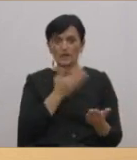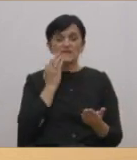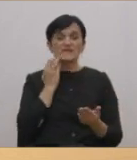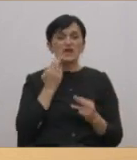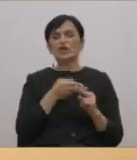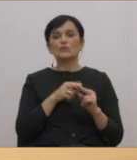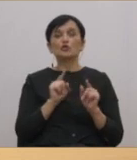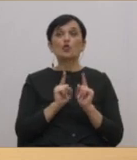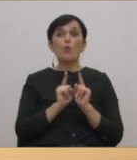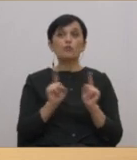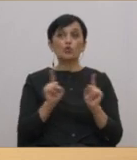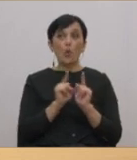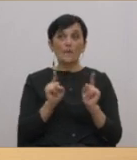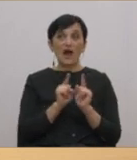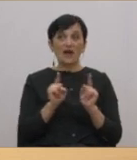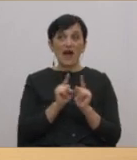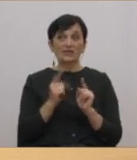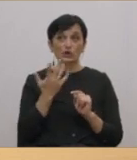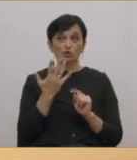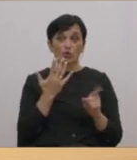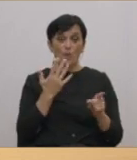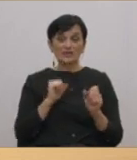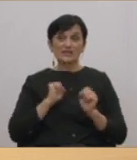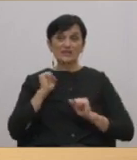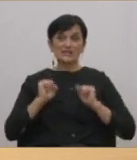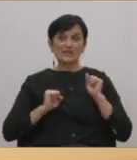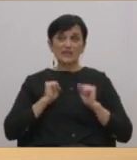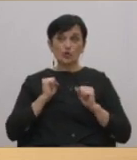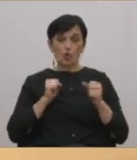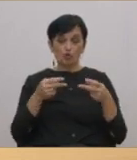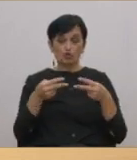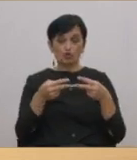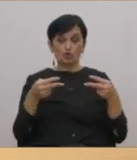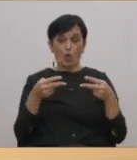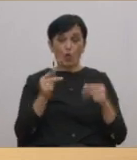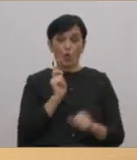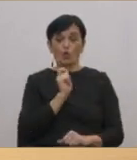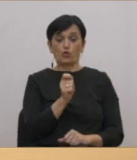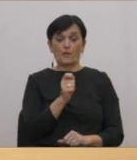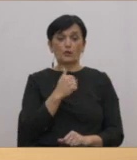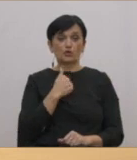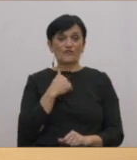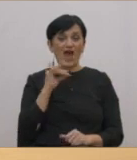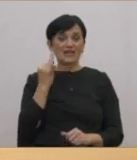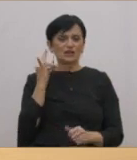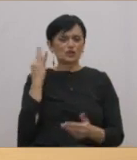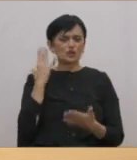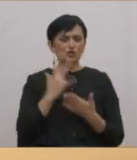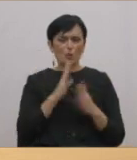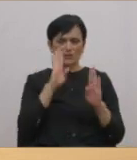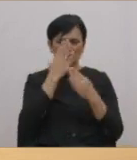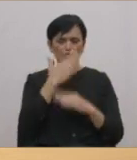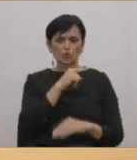იმიტომ რომ პროპაგანდა, რომლითაც ისინი ცდილობენ ტოლობის ნიშანი დასვან ჩვენს ისტორიულ მტერს რუსეთსა და